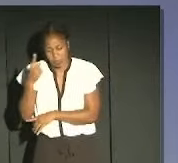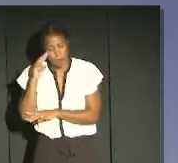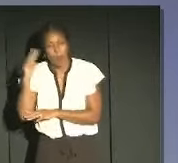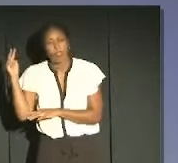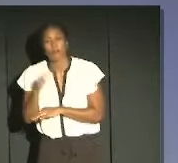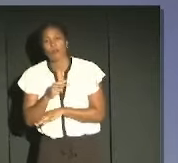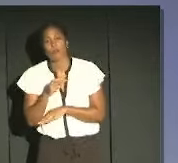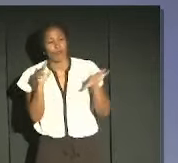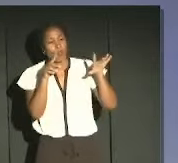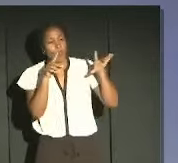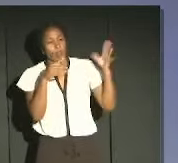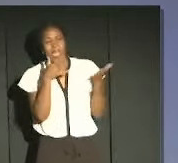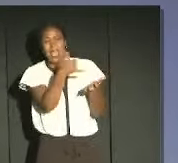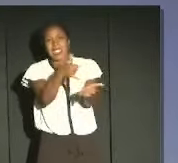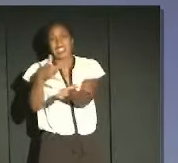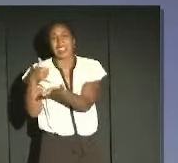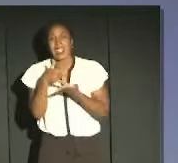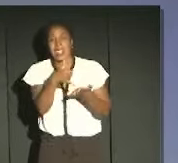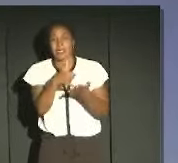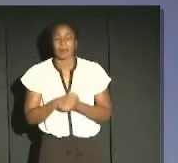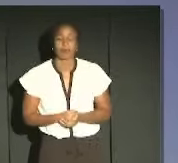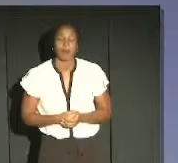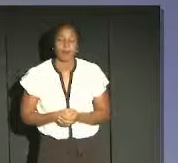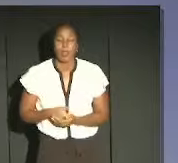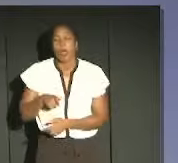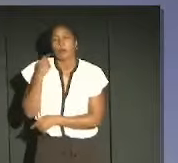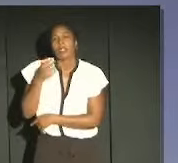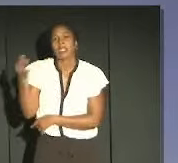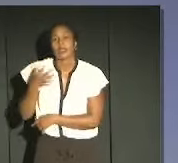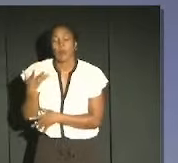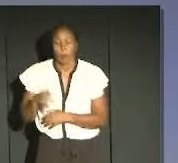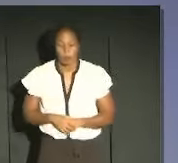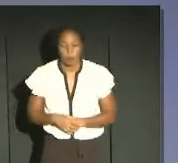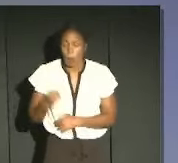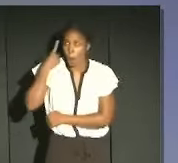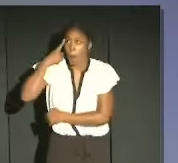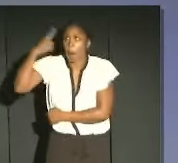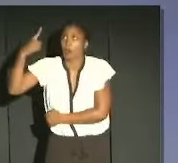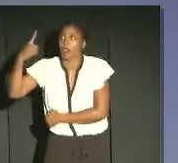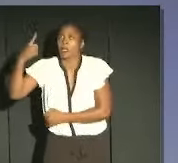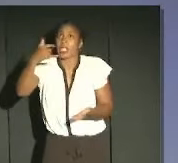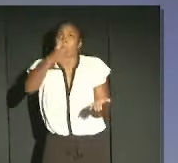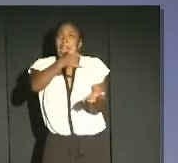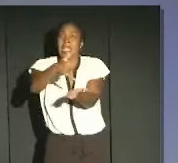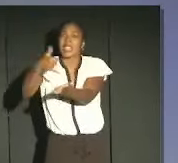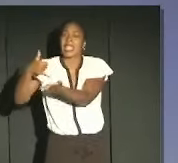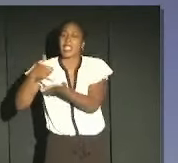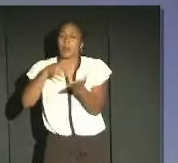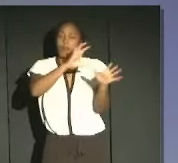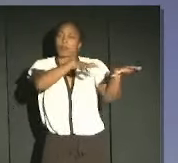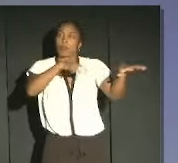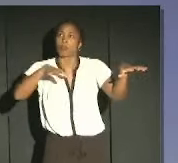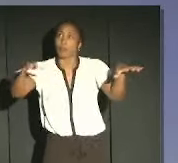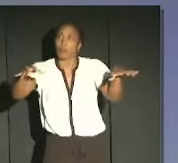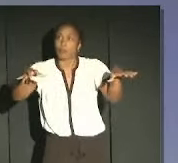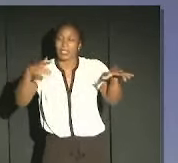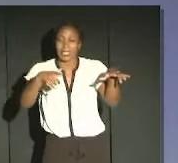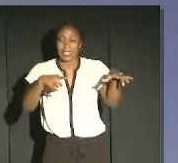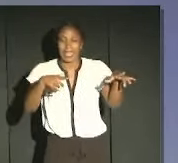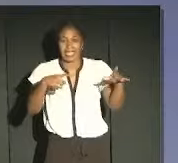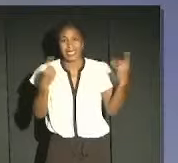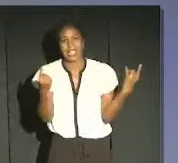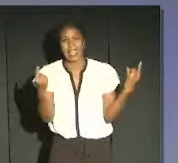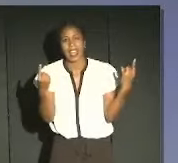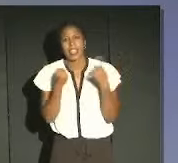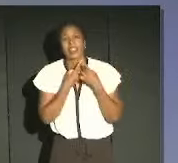avec cette citation d'eddouard glissant qui dit la pensée archipélique est tout à l'opposé des pensées de système elle s'accorde au